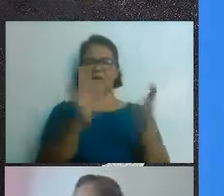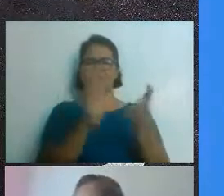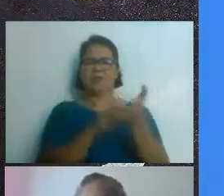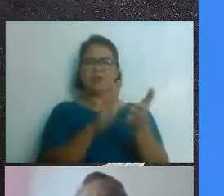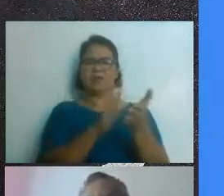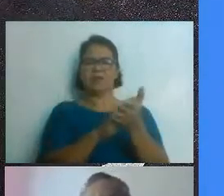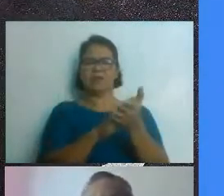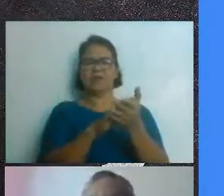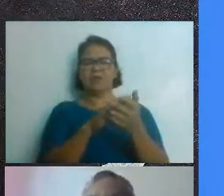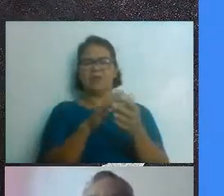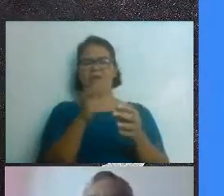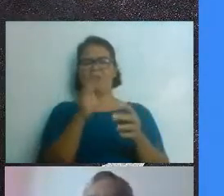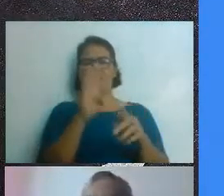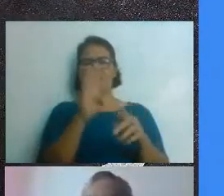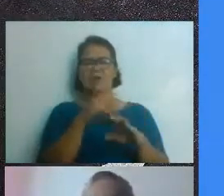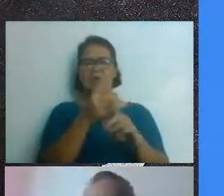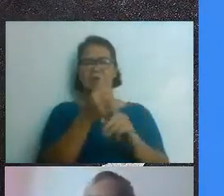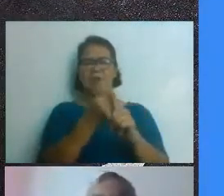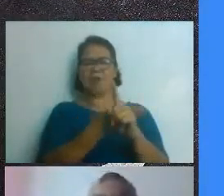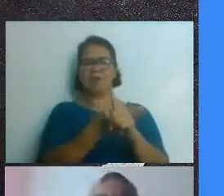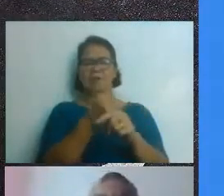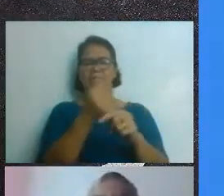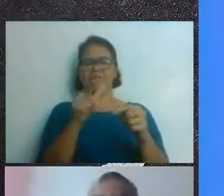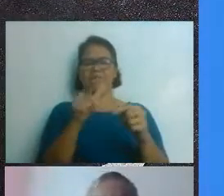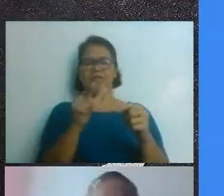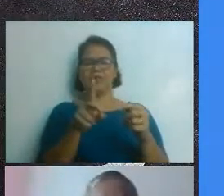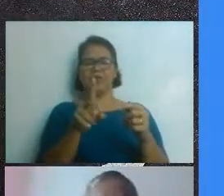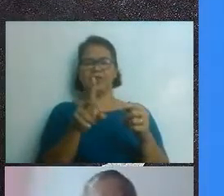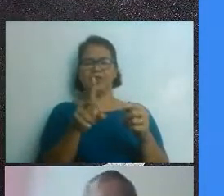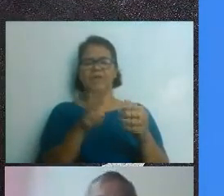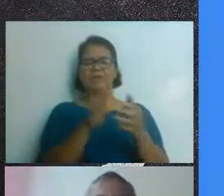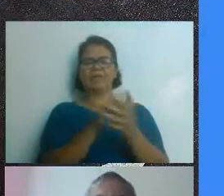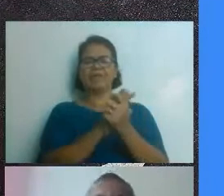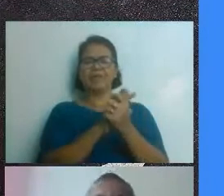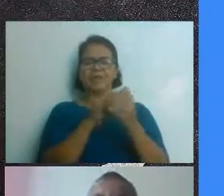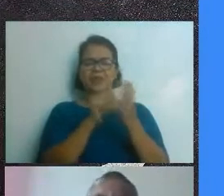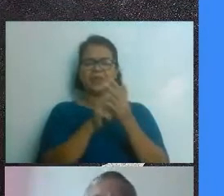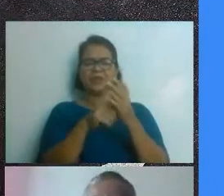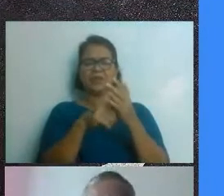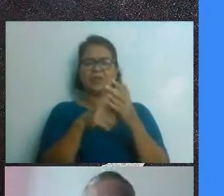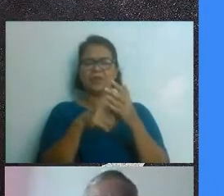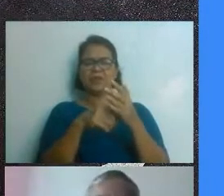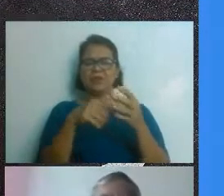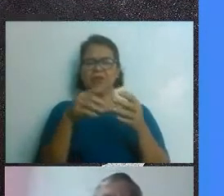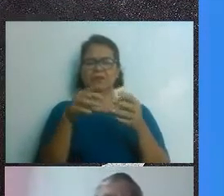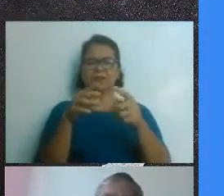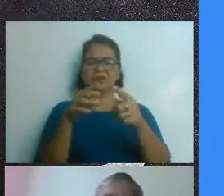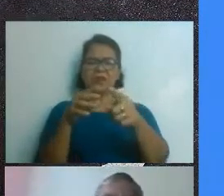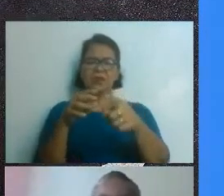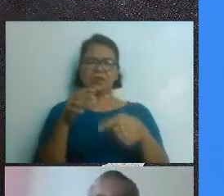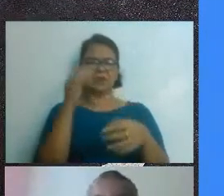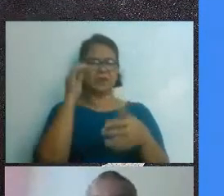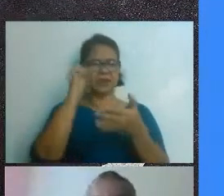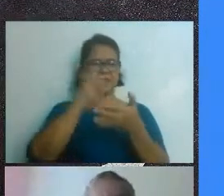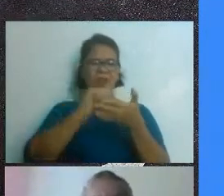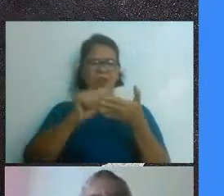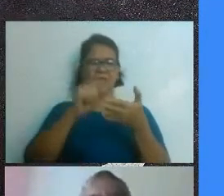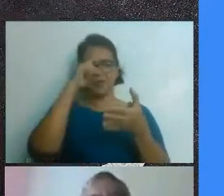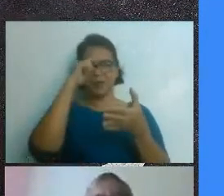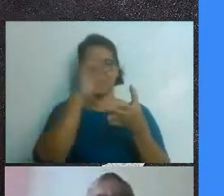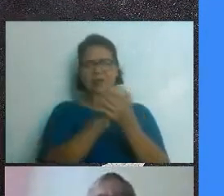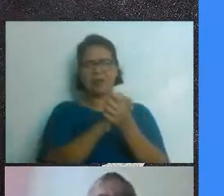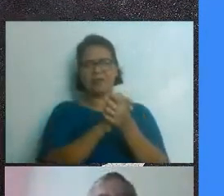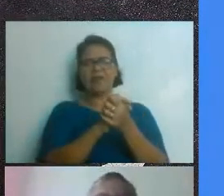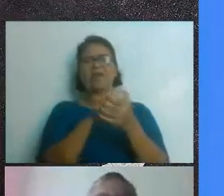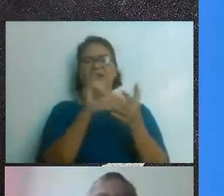instruction. Naniniwala po si Ma'am Diling na ang mga kapwa natin guro, mga kapwa natin namumuno sa